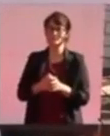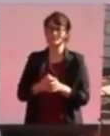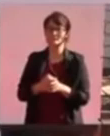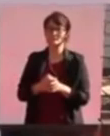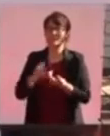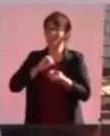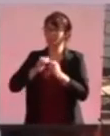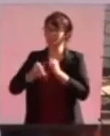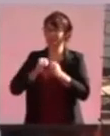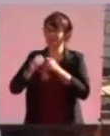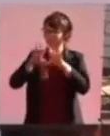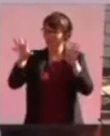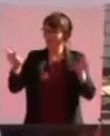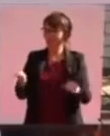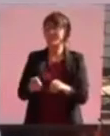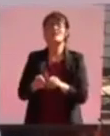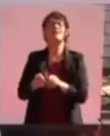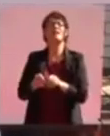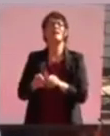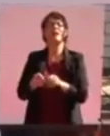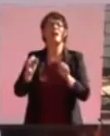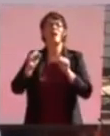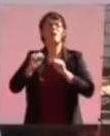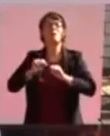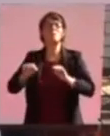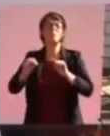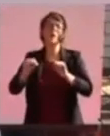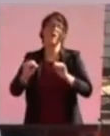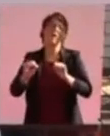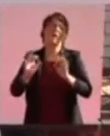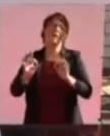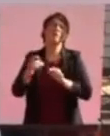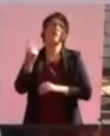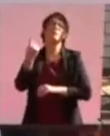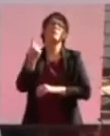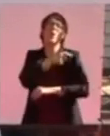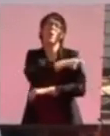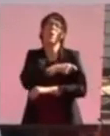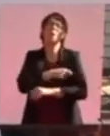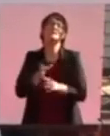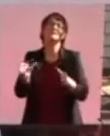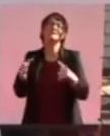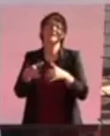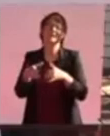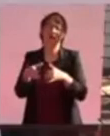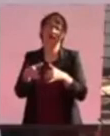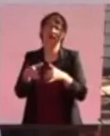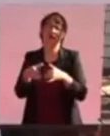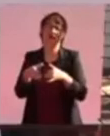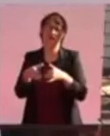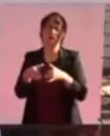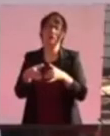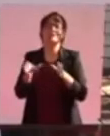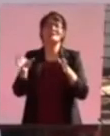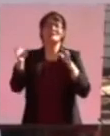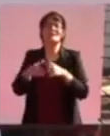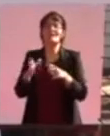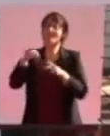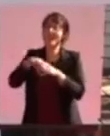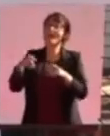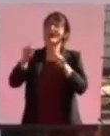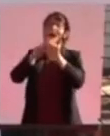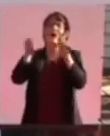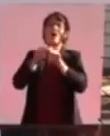battaglie può farle un sindacato un sindacato che non è corporativo un sindacato che è confederale può